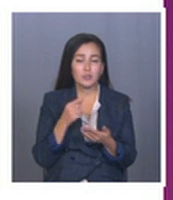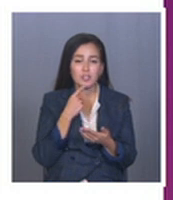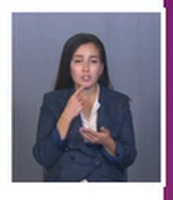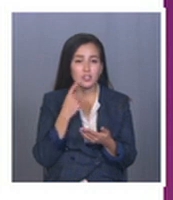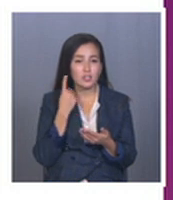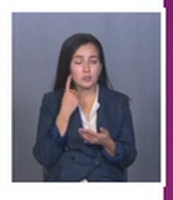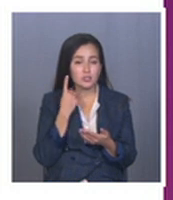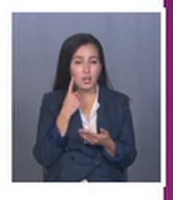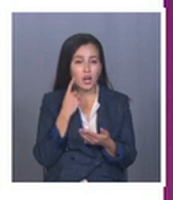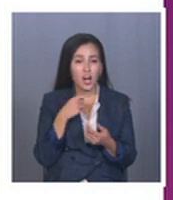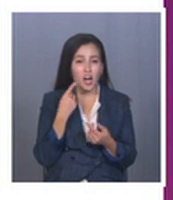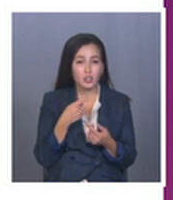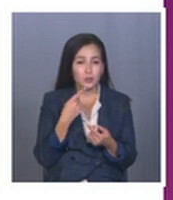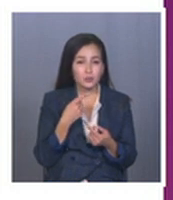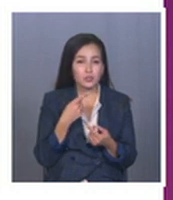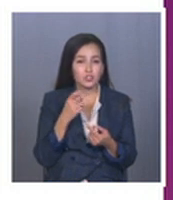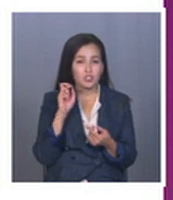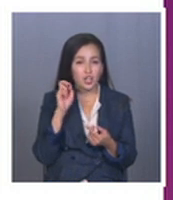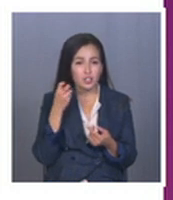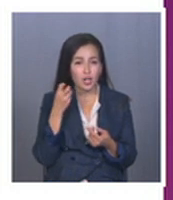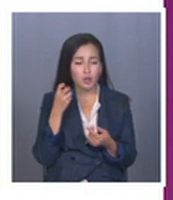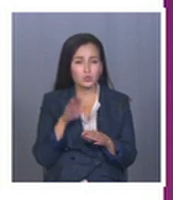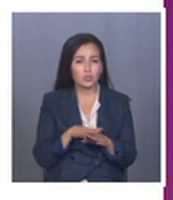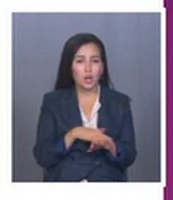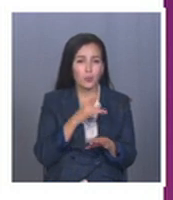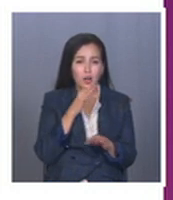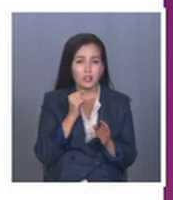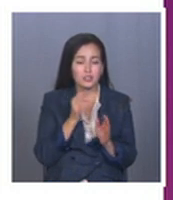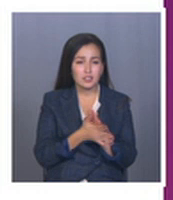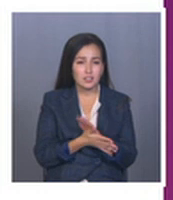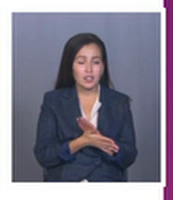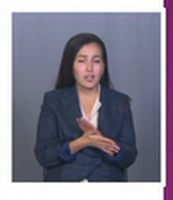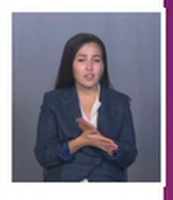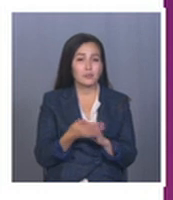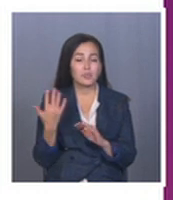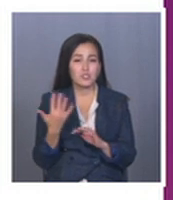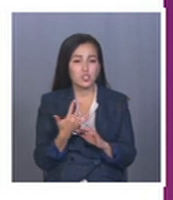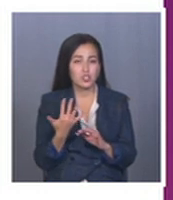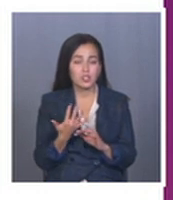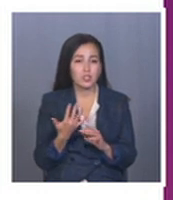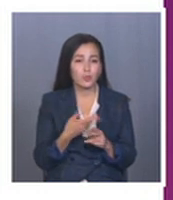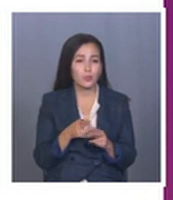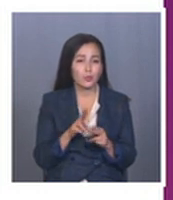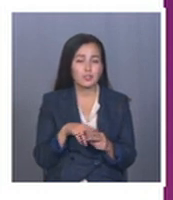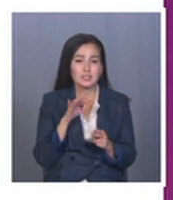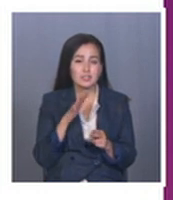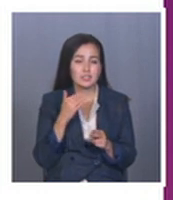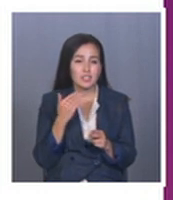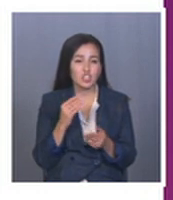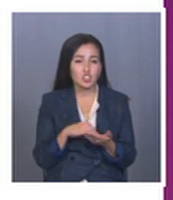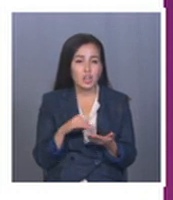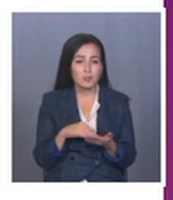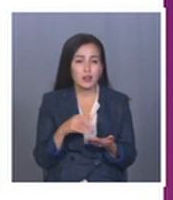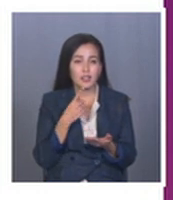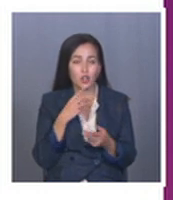мен айтылуын жаттау мен ұзақ уақыт кететін. Бесіншіден, ол кездегі жазба тілдің